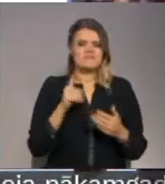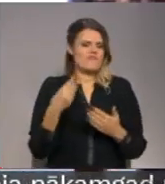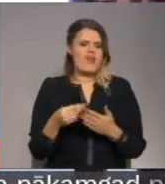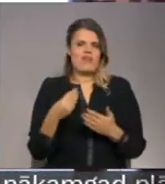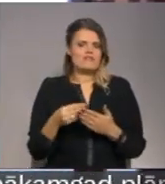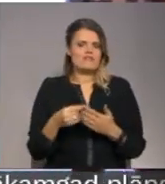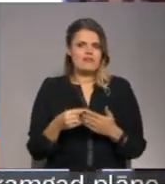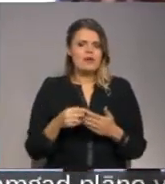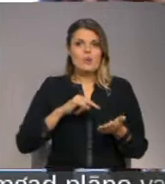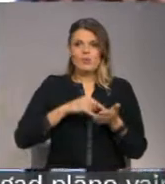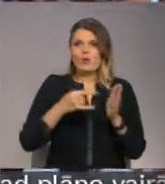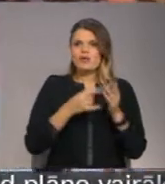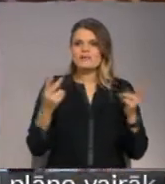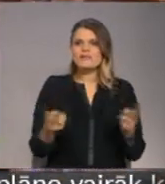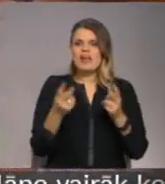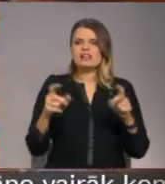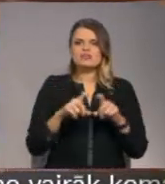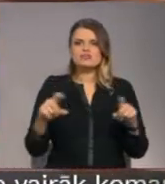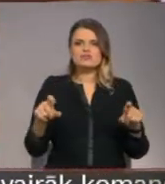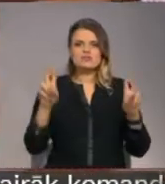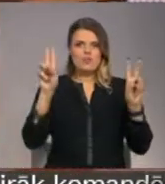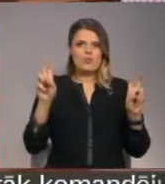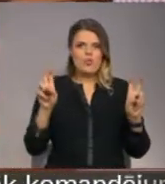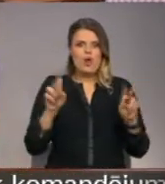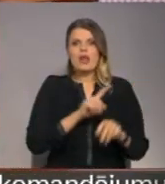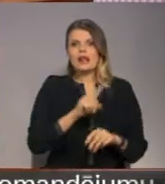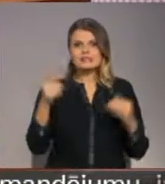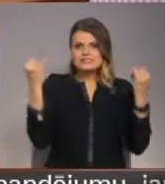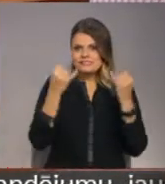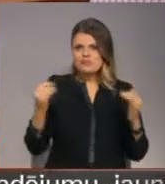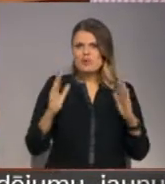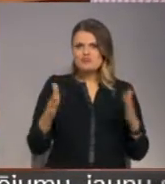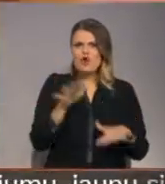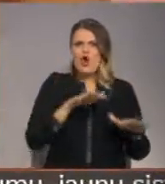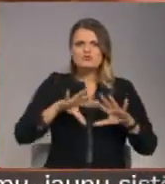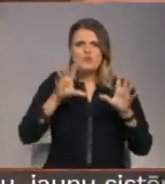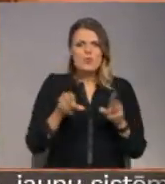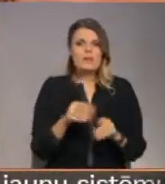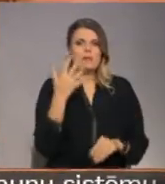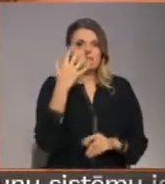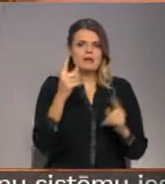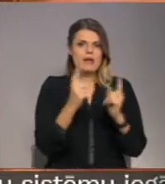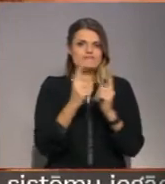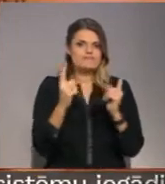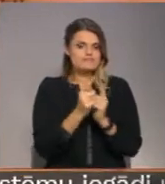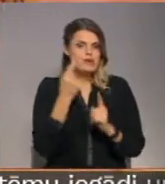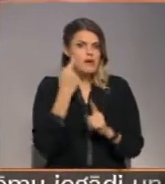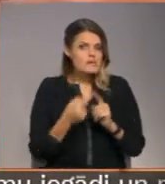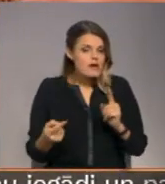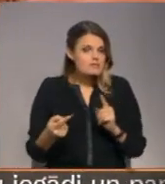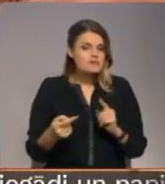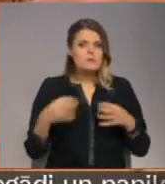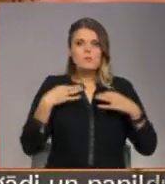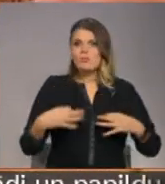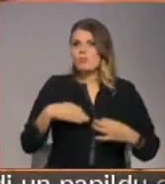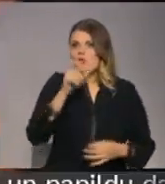darbs. Projekta tradīciju skola Dagdā gaitā līdz Ziemassvētkiem tiks organizētas kopumā 5 tikšanās reizes, kuru laikā